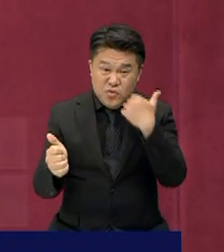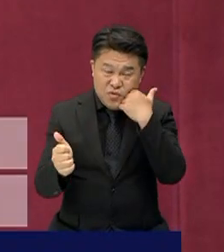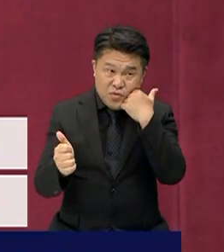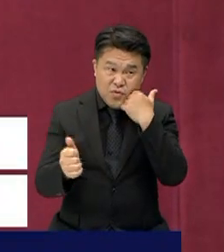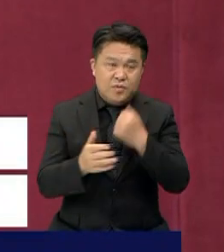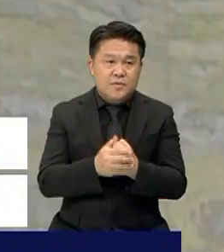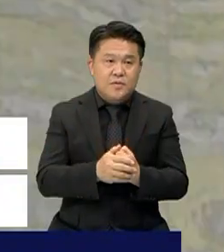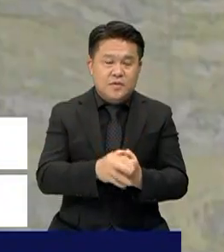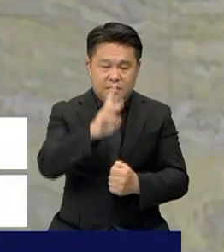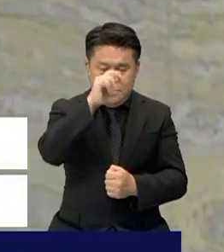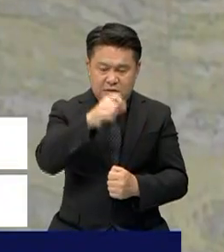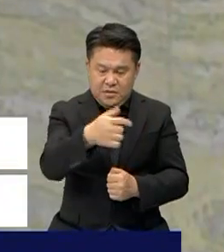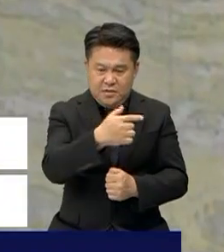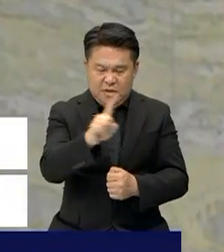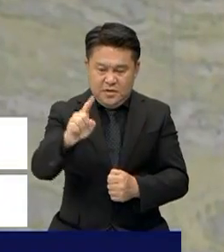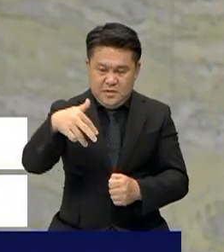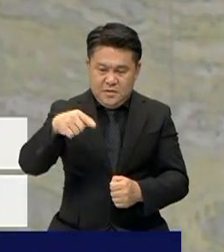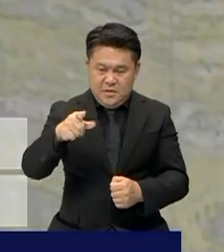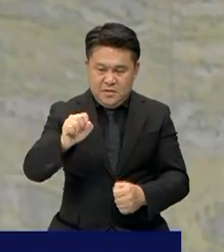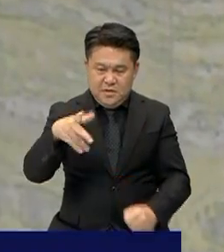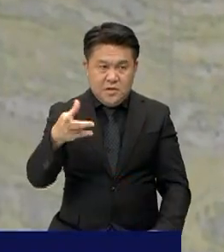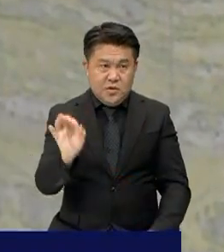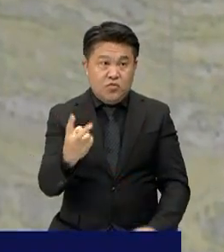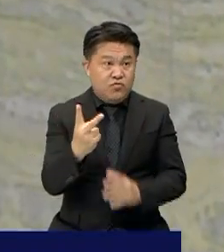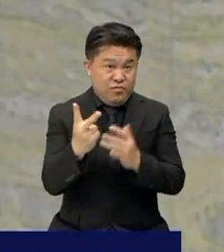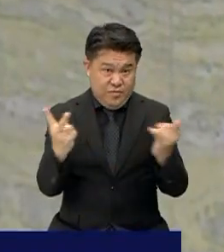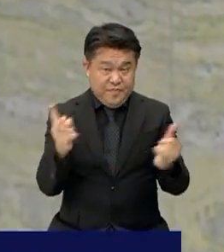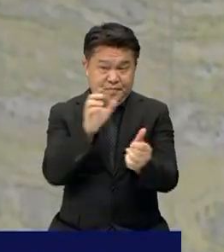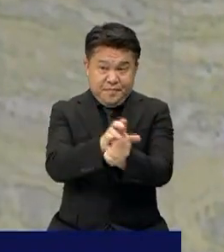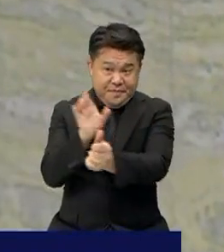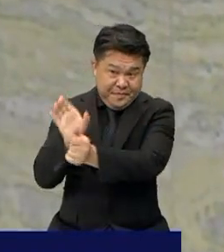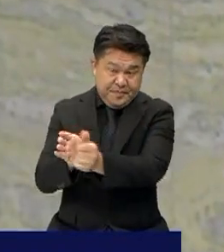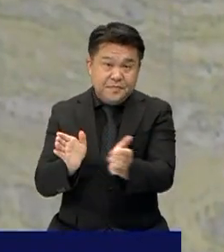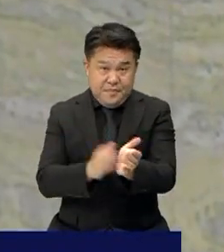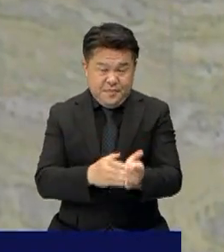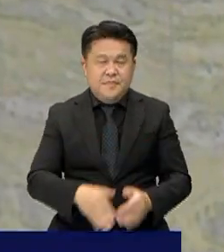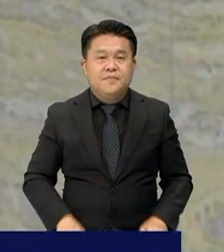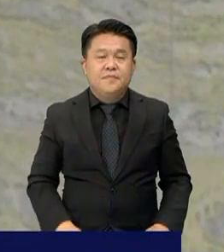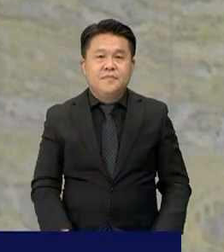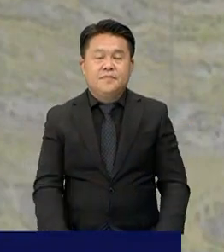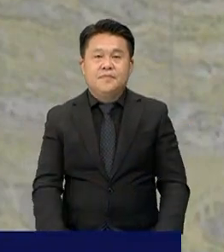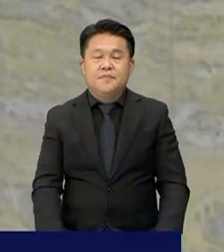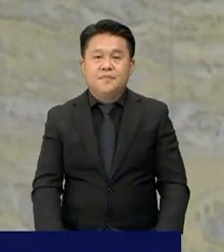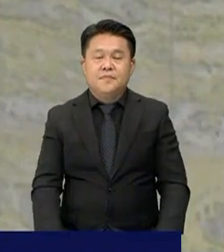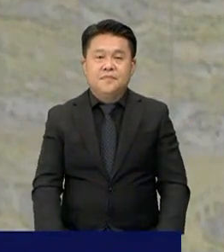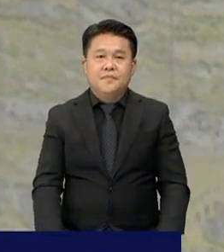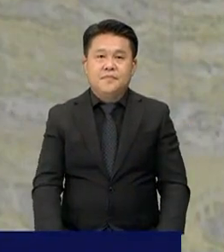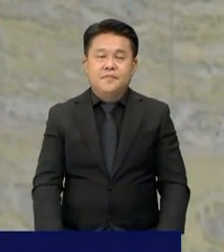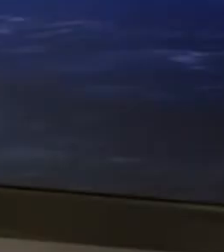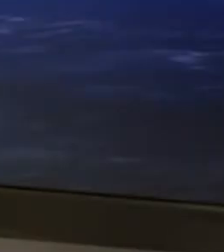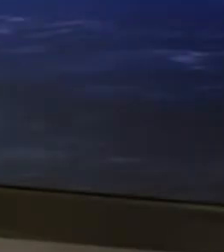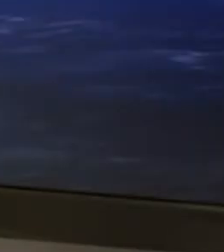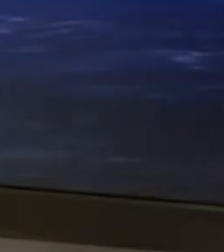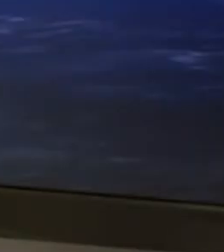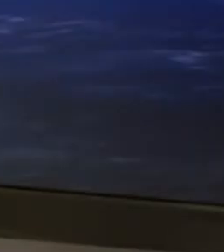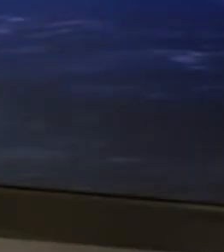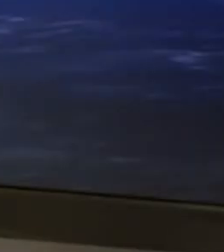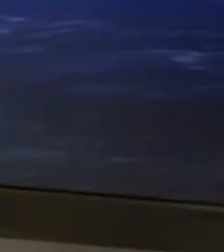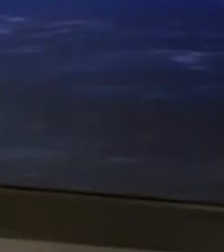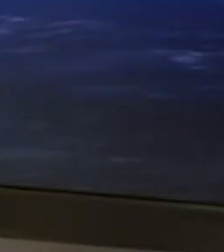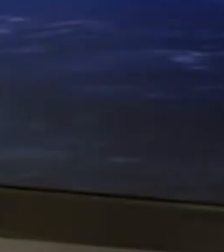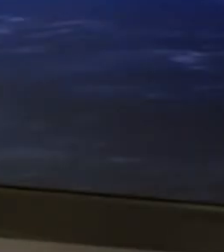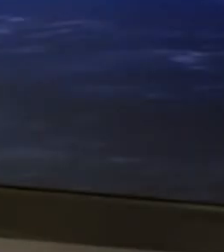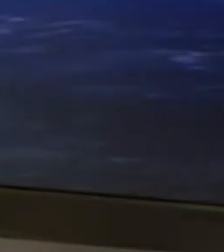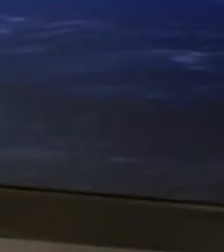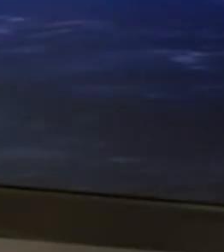초선의 박정아, 정의용 의원이 각각 이름을 올렸습니다. SBS 강청원입니다. 안녕하십니까.